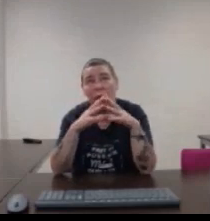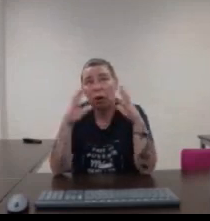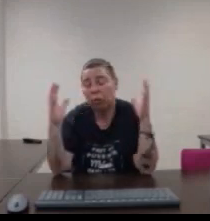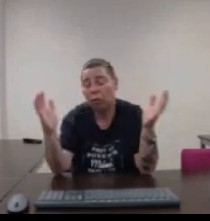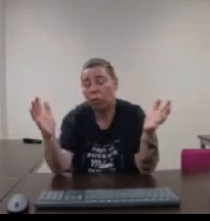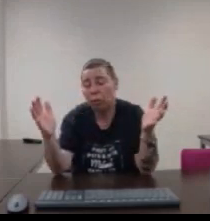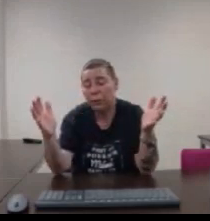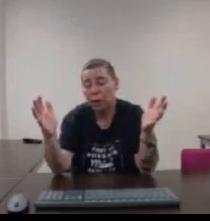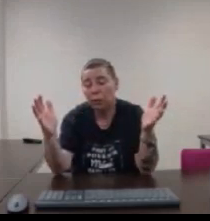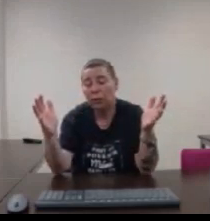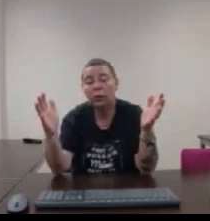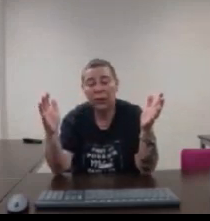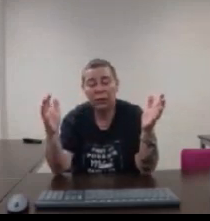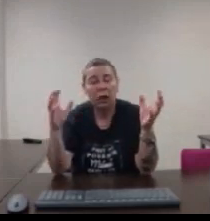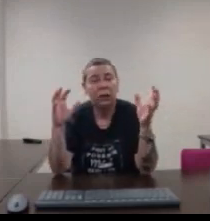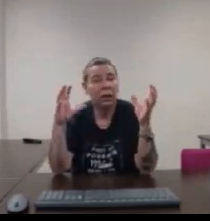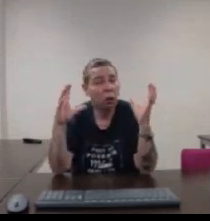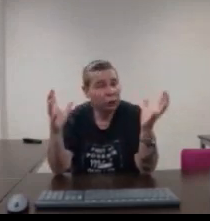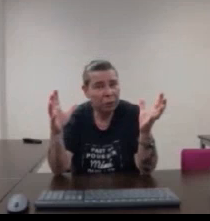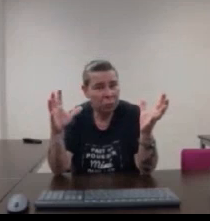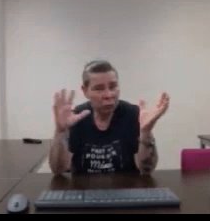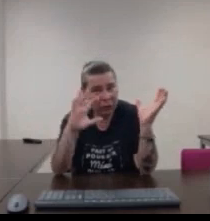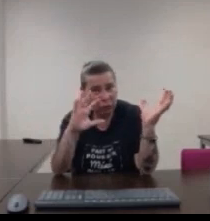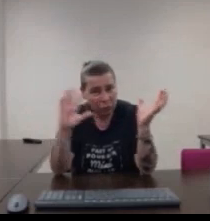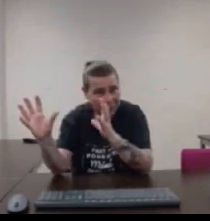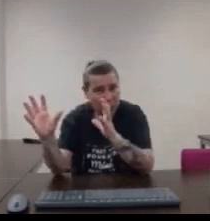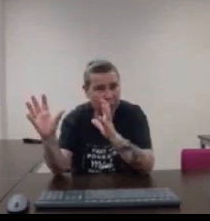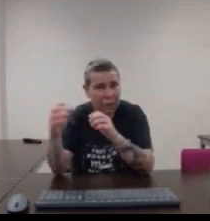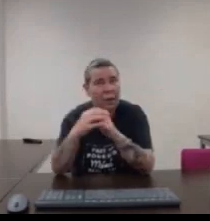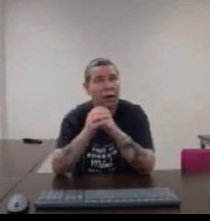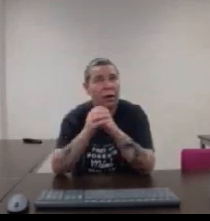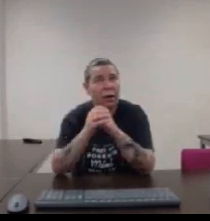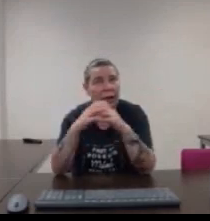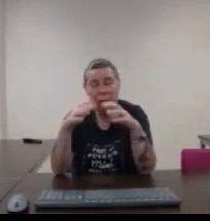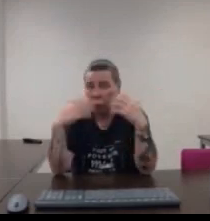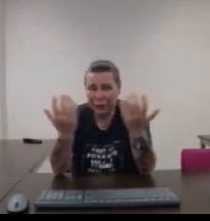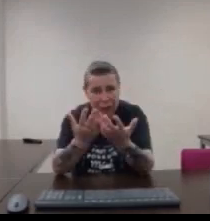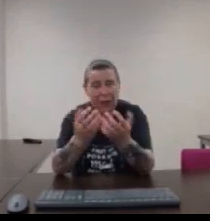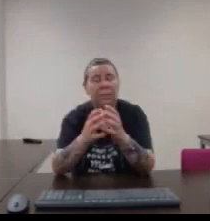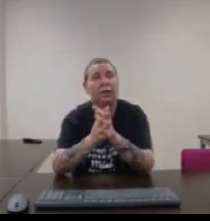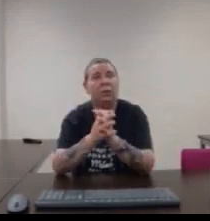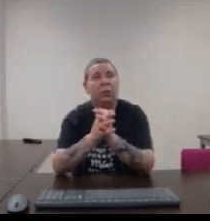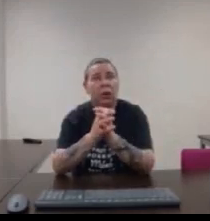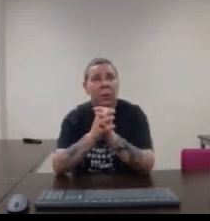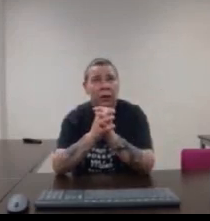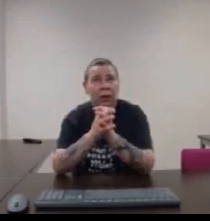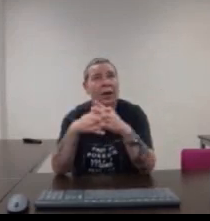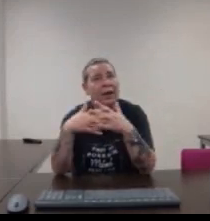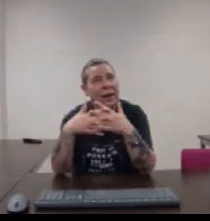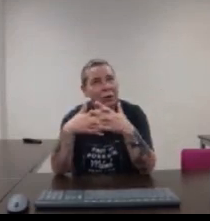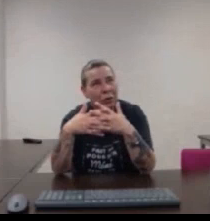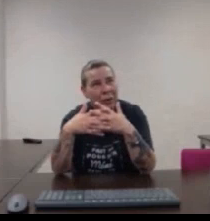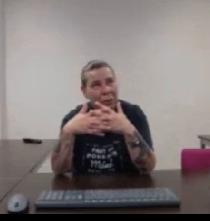voit souvent dans les entreprises des grosses imprimantes qui sont déportées et qui sont partagées avec plusieurs